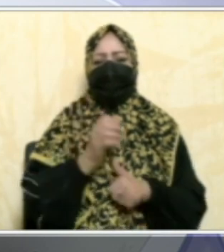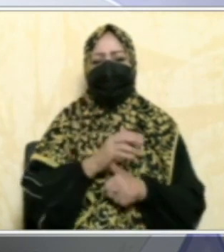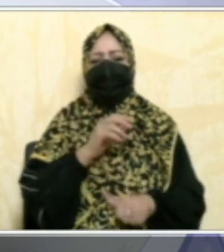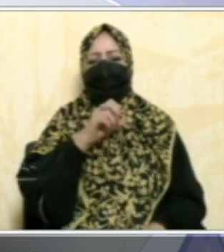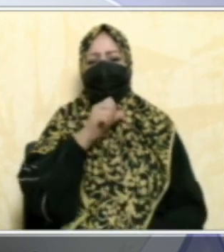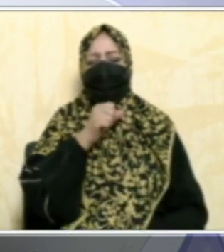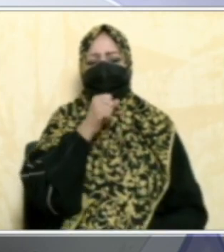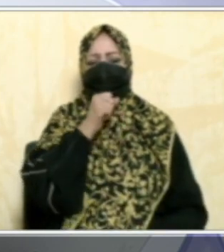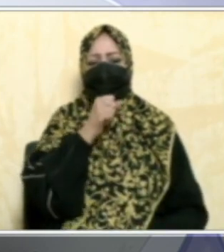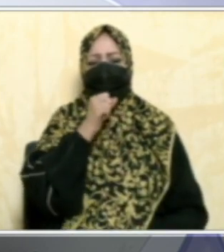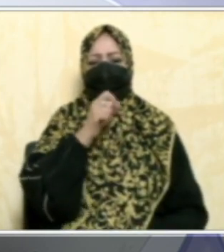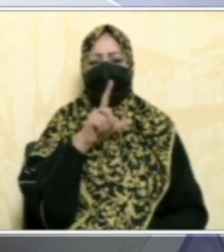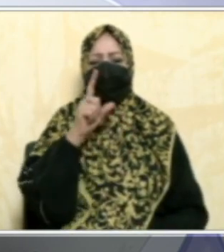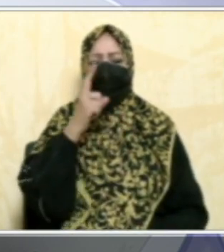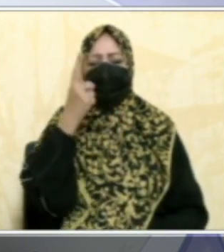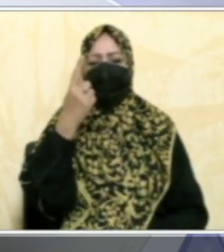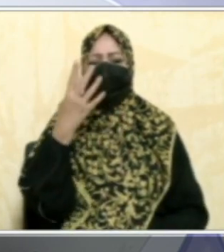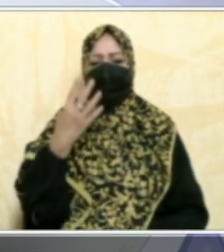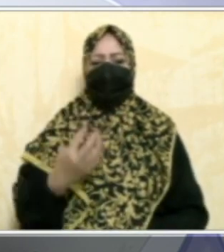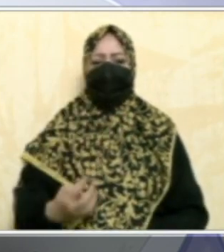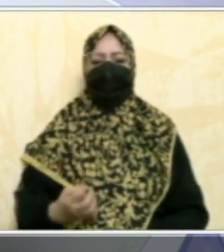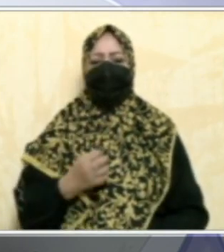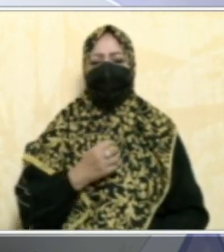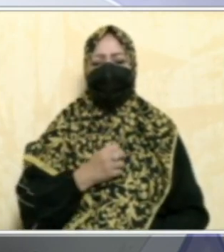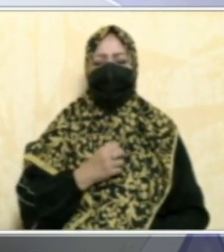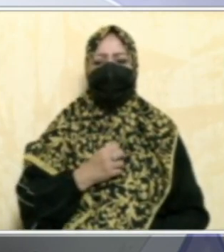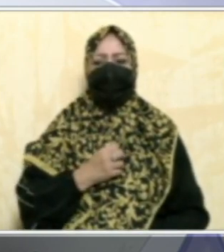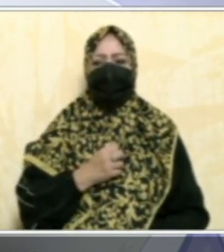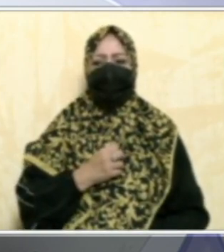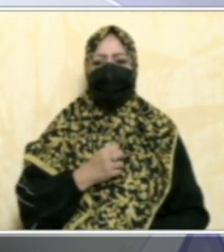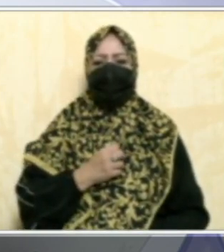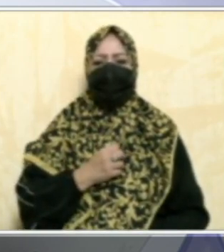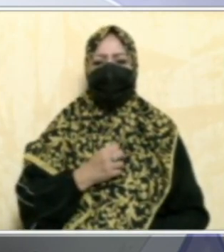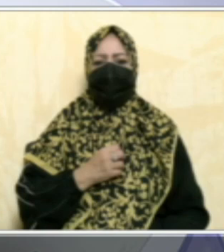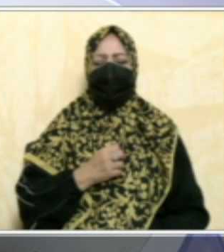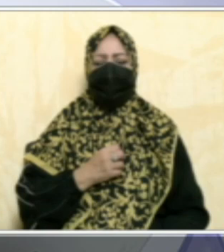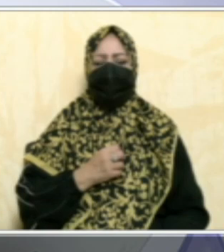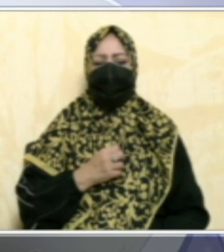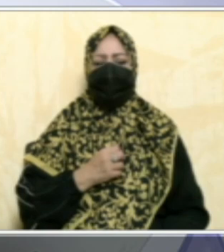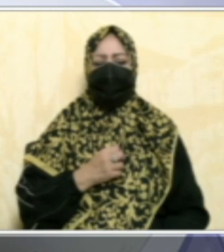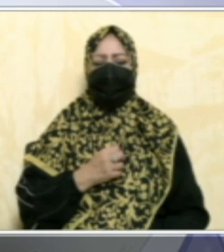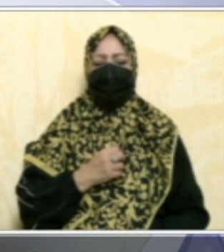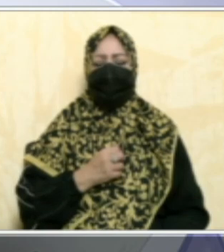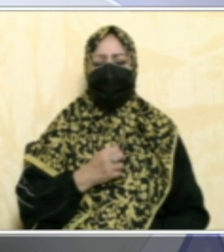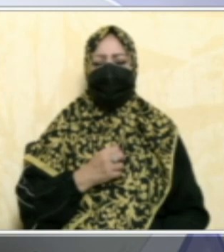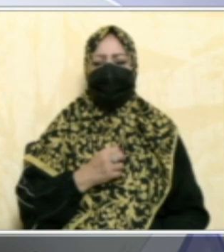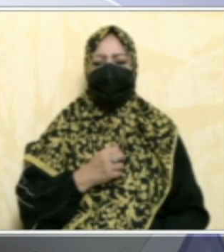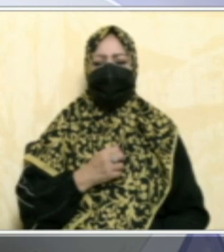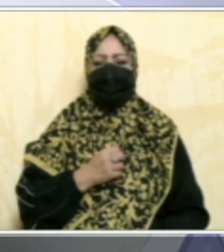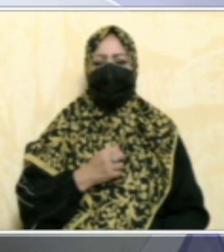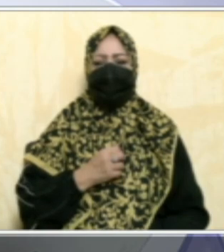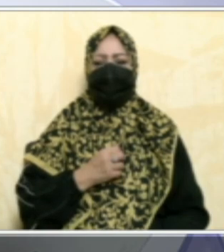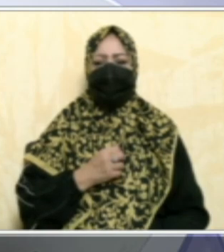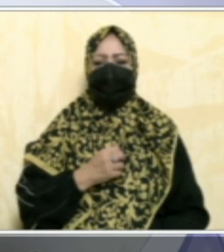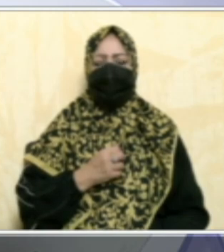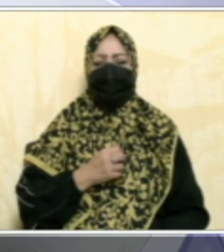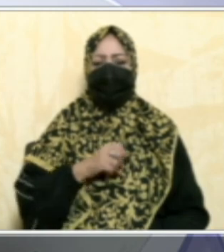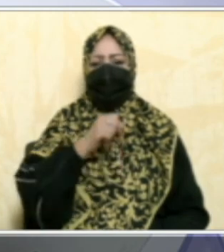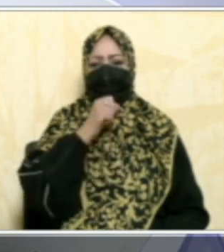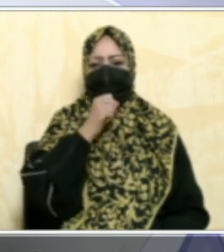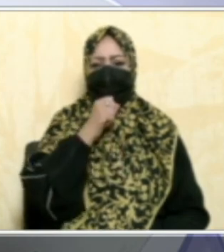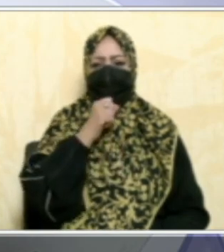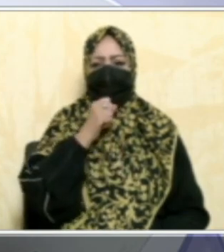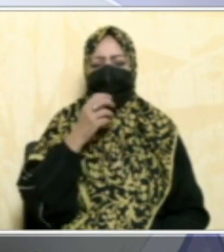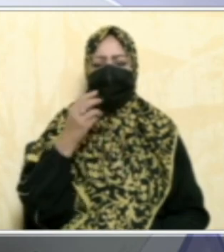ولا؟ شنو من فيه كيف؟ يعني توفت جداك بيرث منها تقصد؟ هو عندها صغار ولا ما